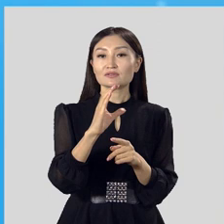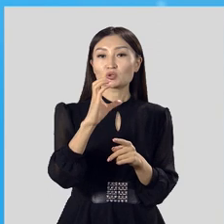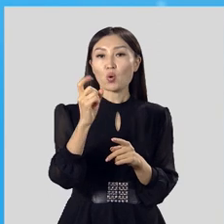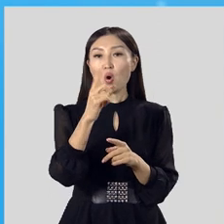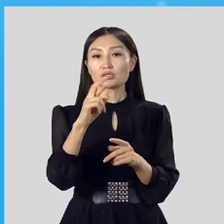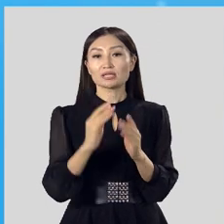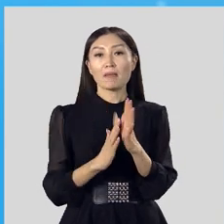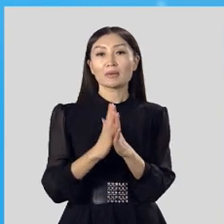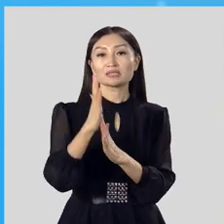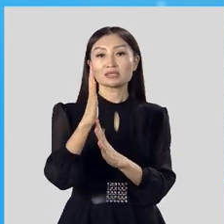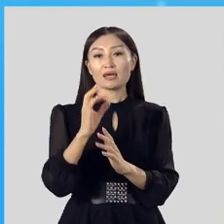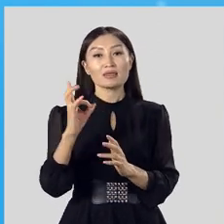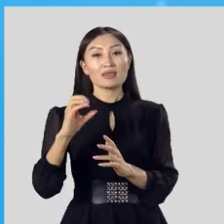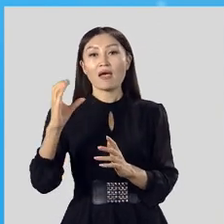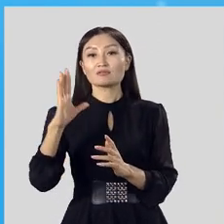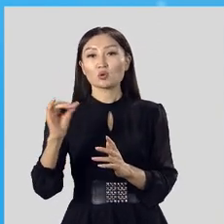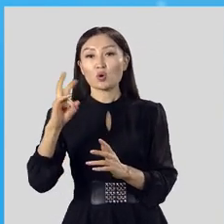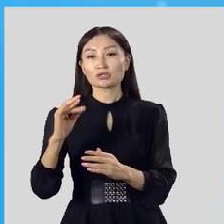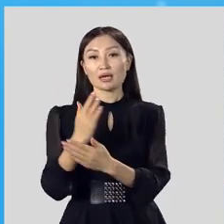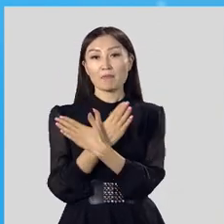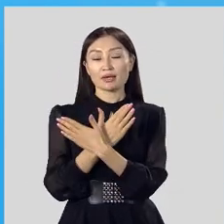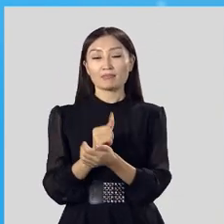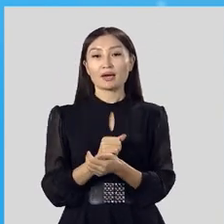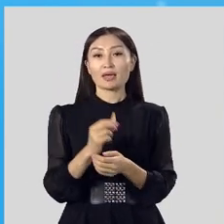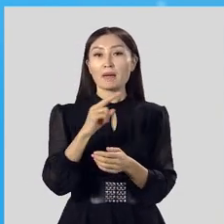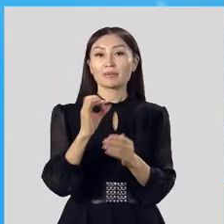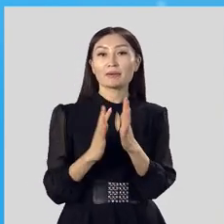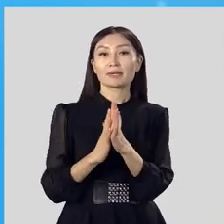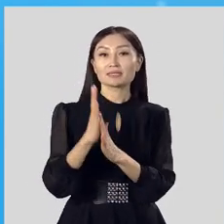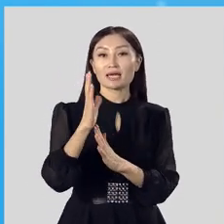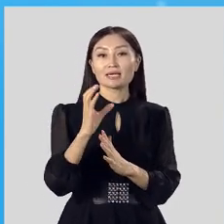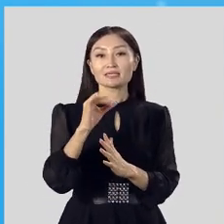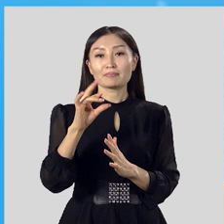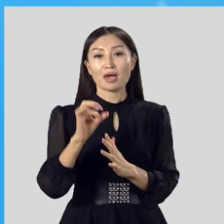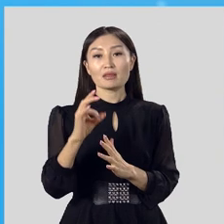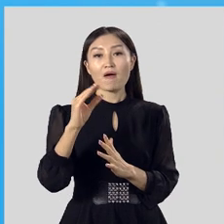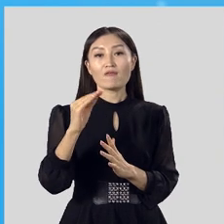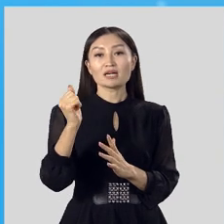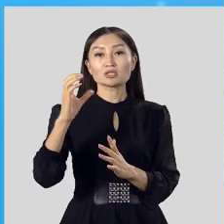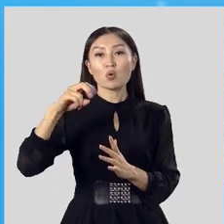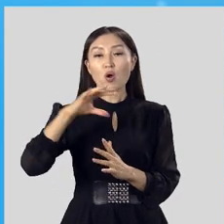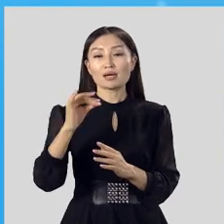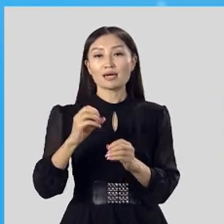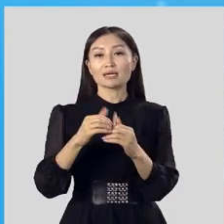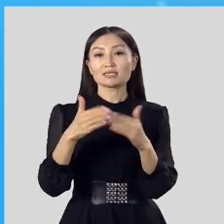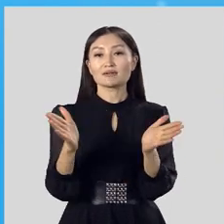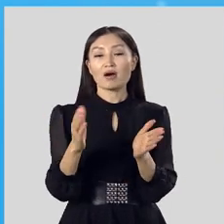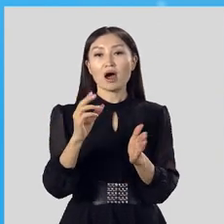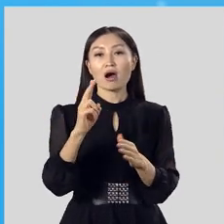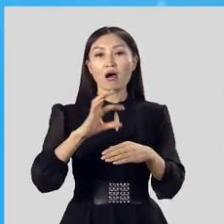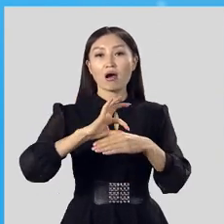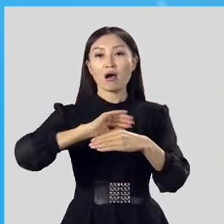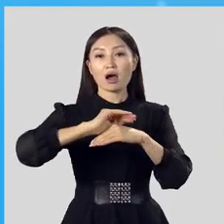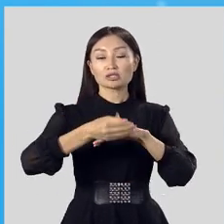всхожие прорастают. Например, при прорастании семян фасоли разрывается кожура и